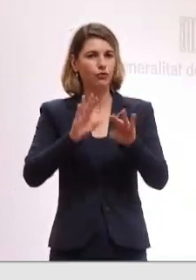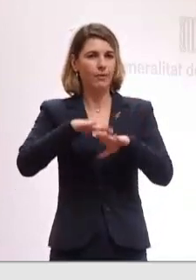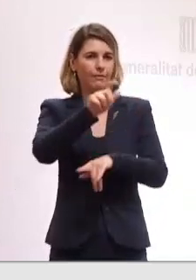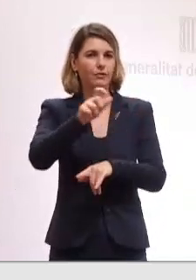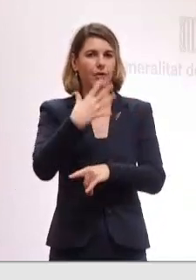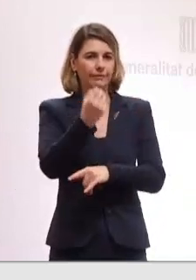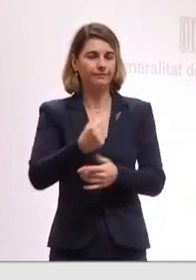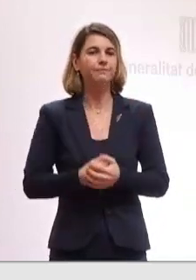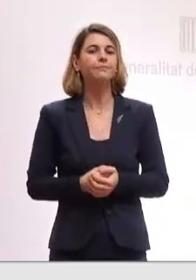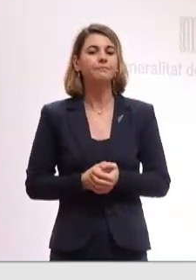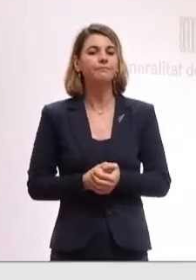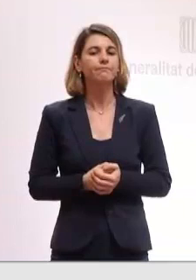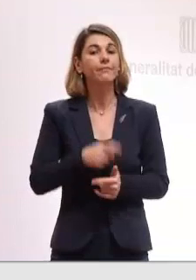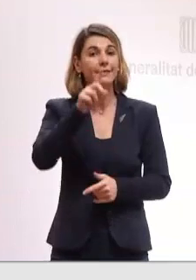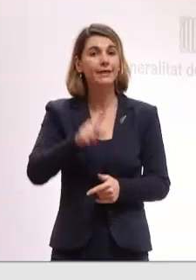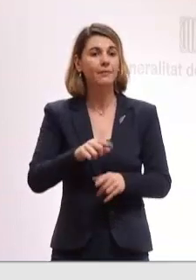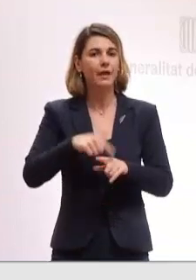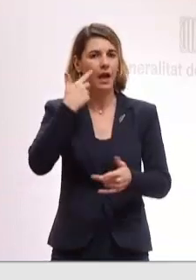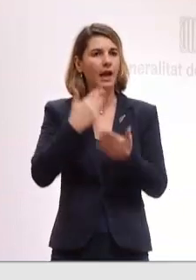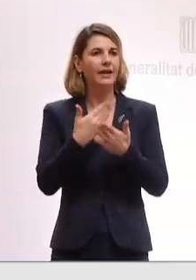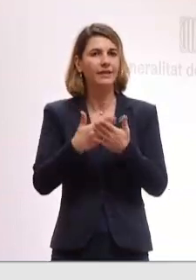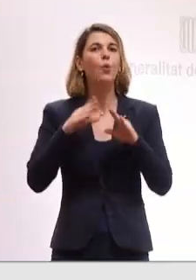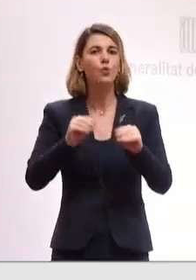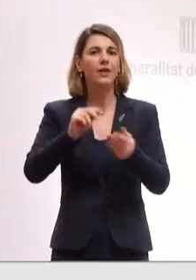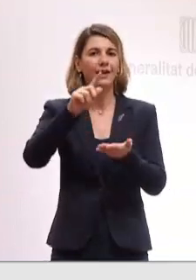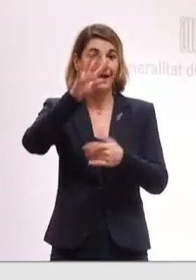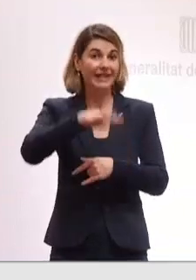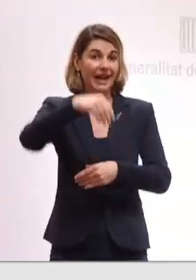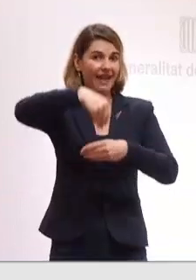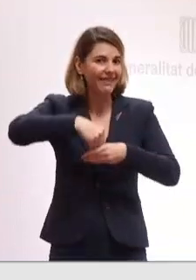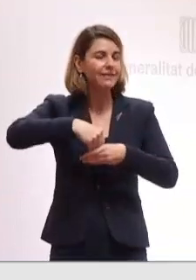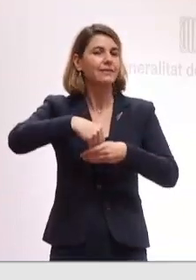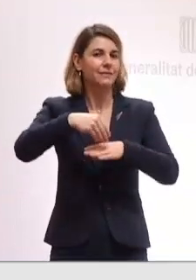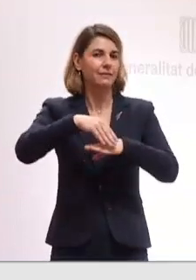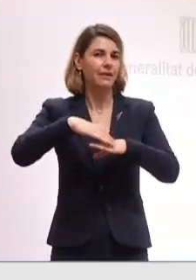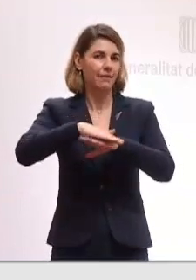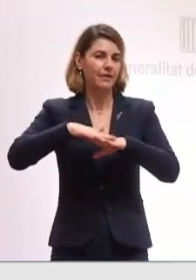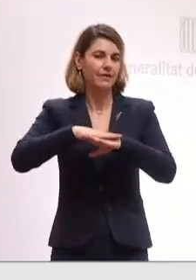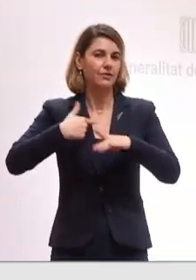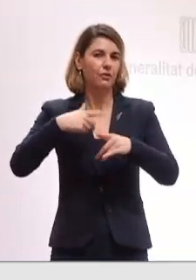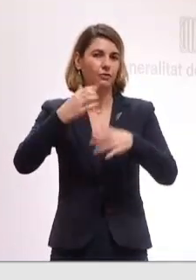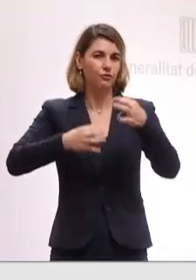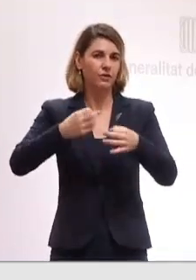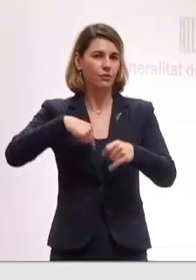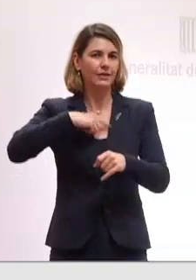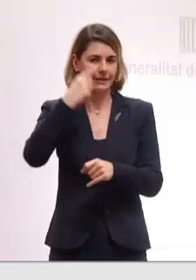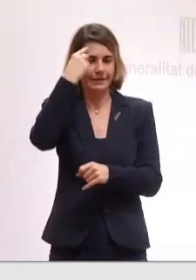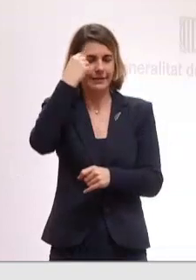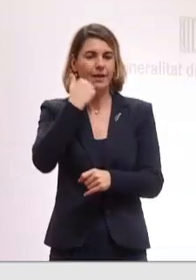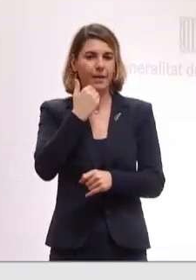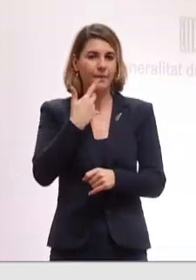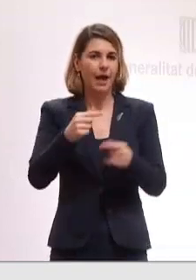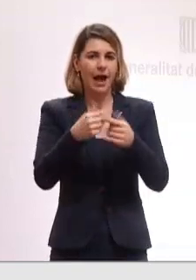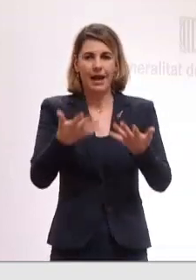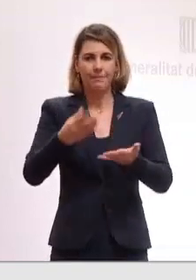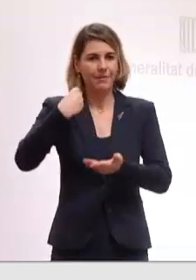pels justiciables. Cal que garantim l'ús del català a l'administració de justícia, conscients que està